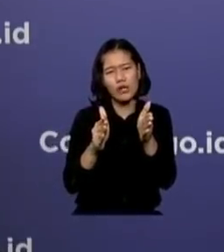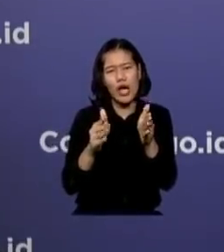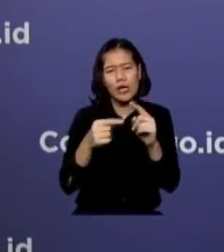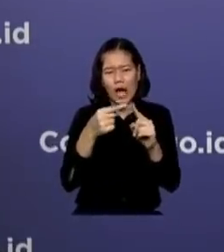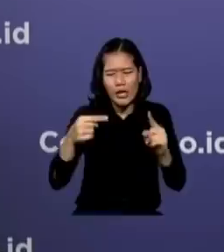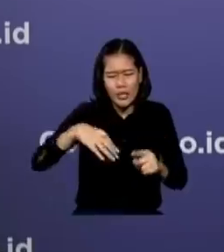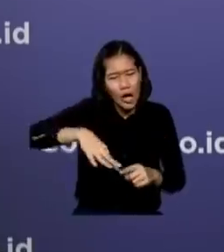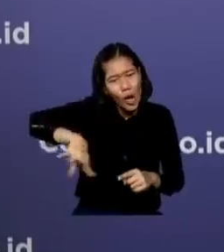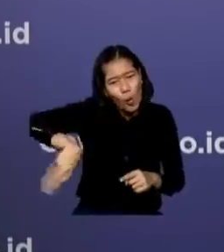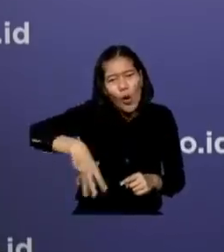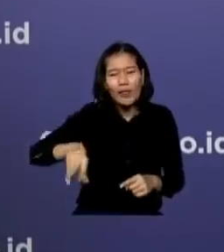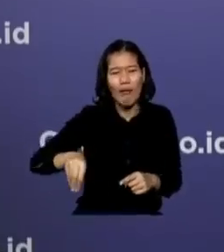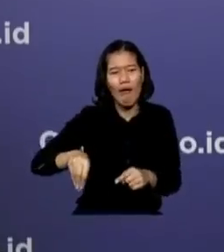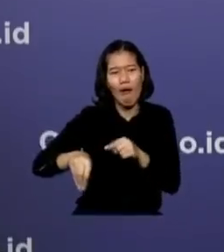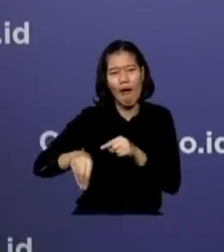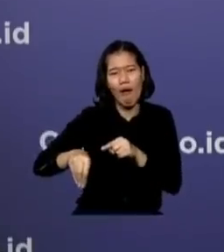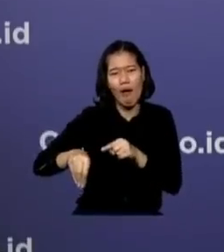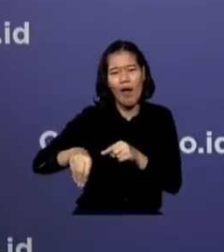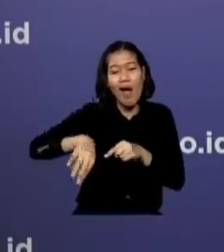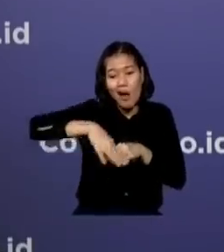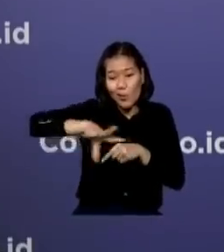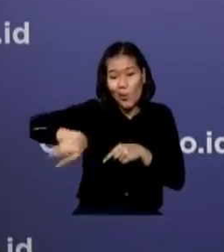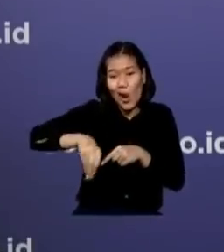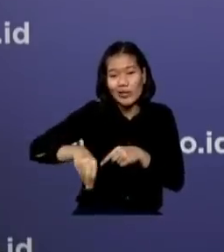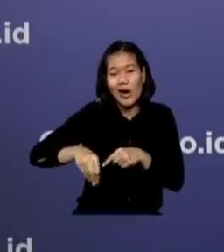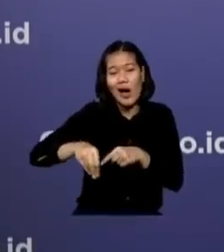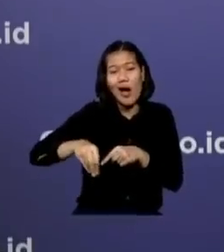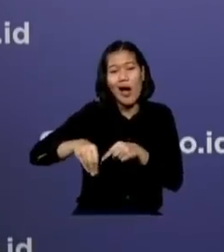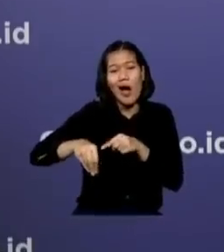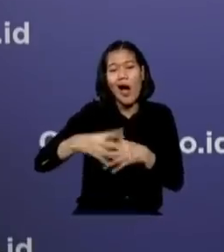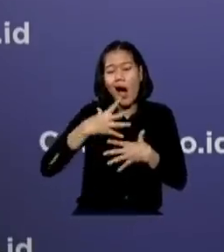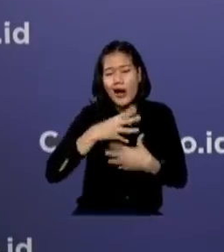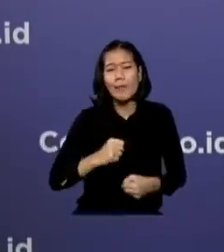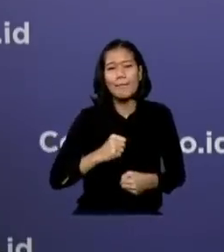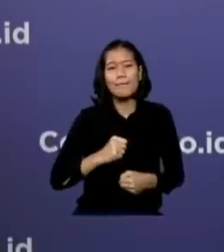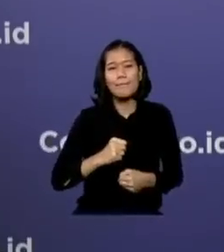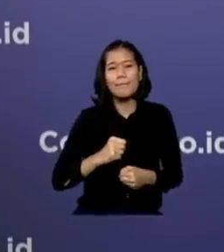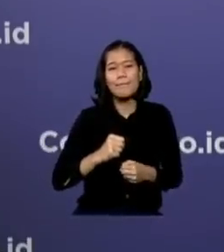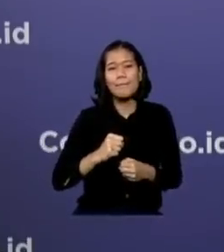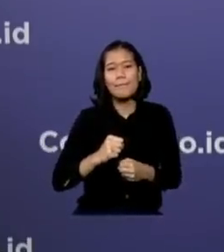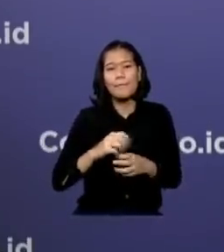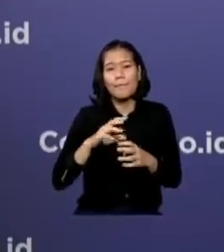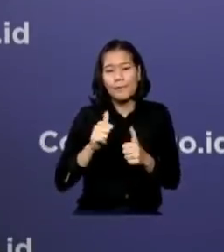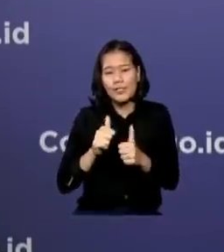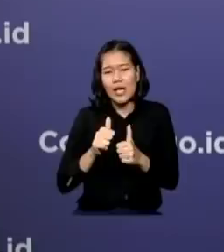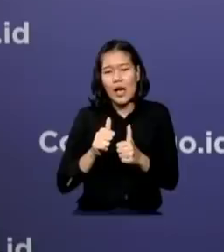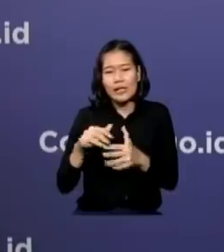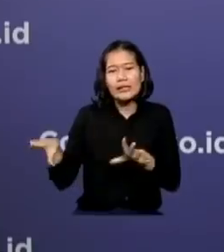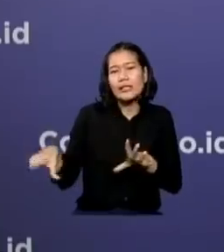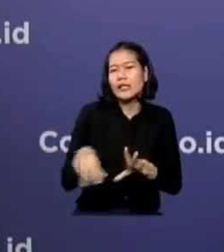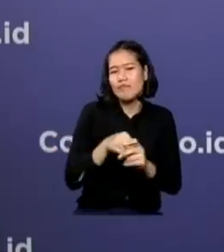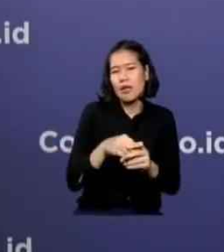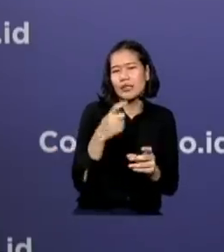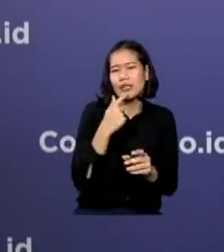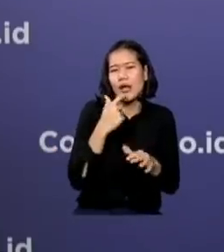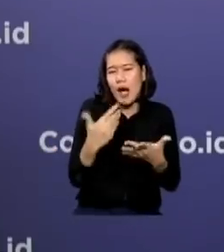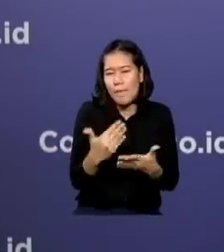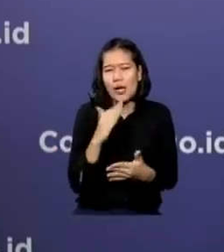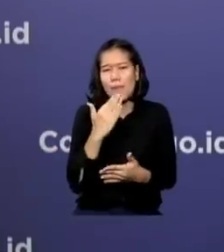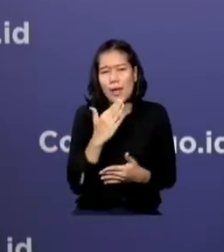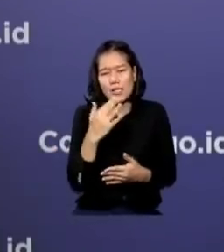keluarga sehingga diharapkan keluarga bisa menjadi agen perubahan perilaku ini